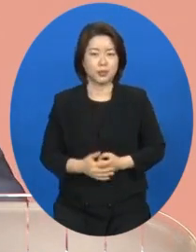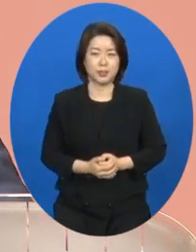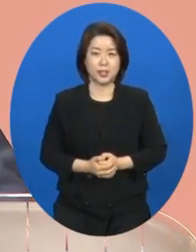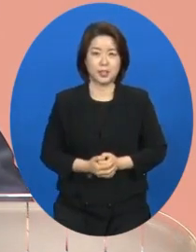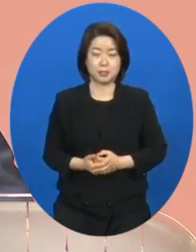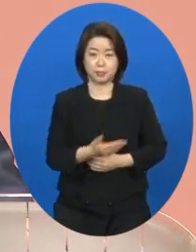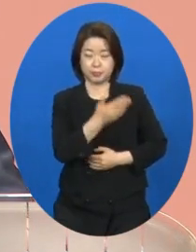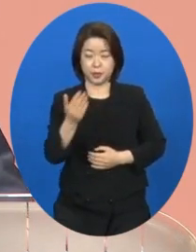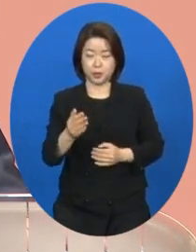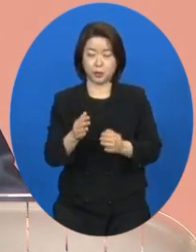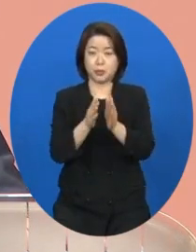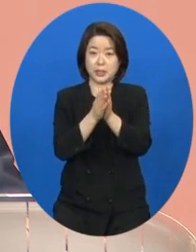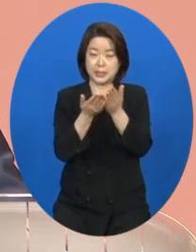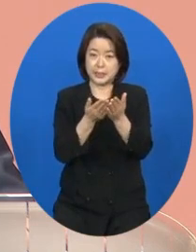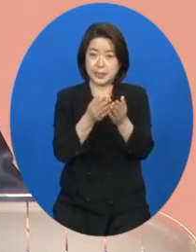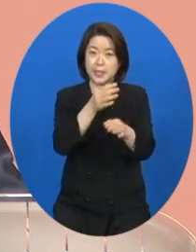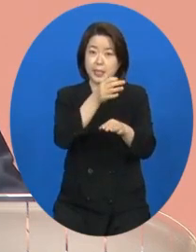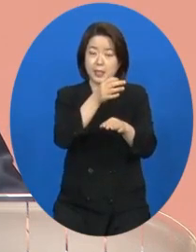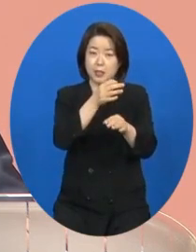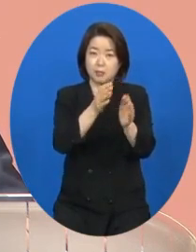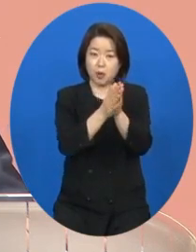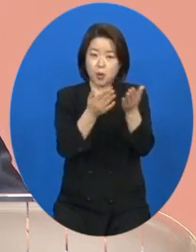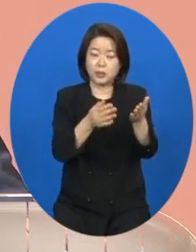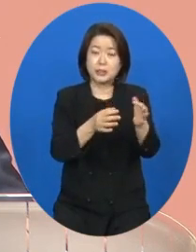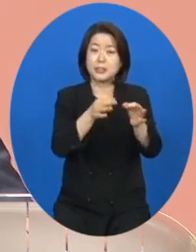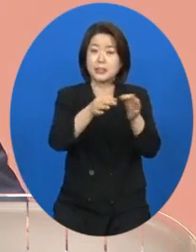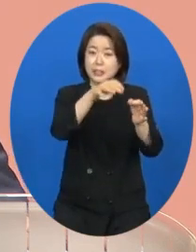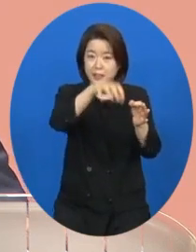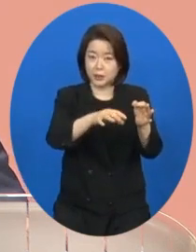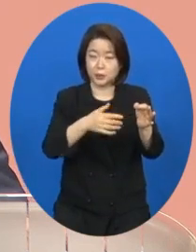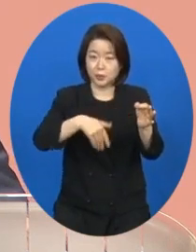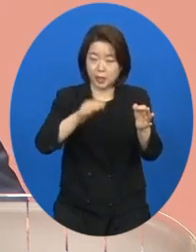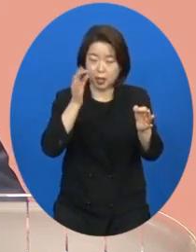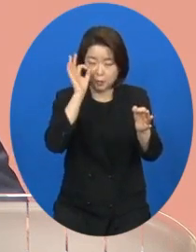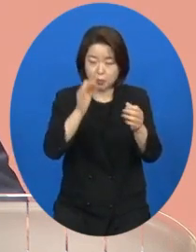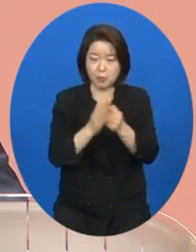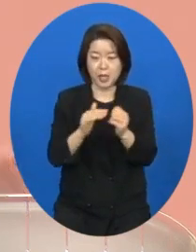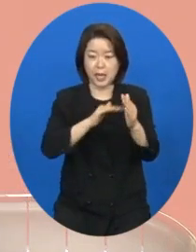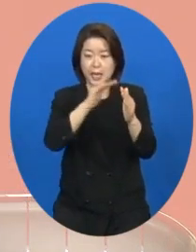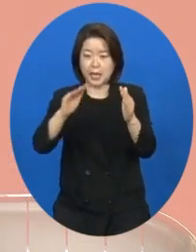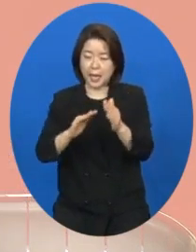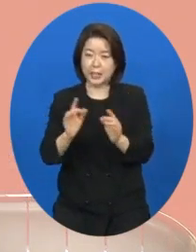서점에 가보면 가정생활, 부부생활에 대한 책이 꽤 많습니다.